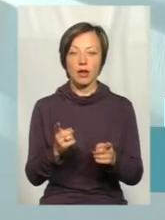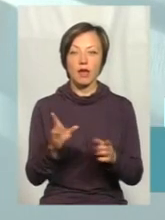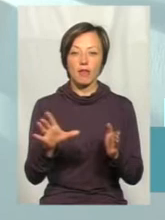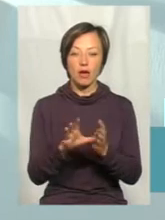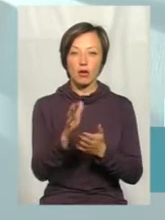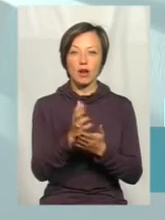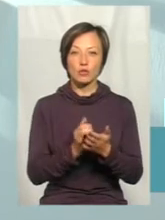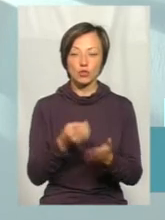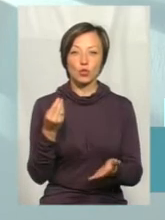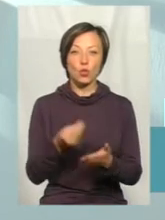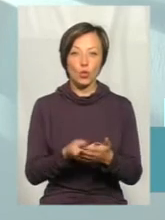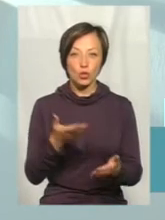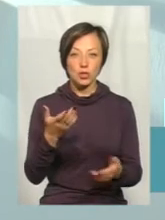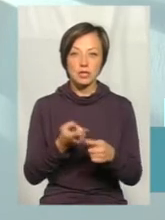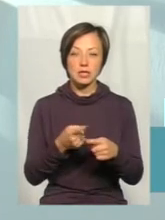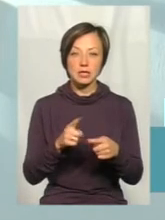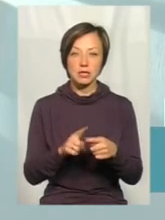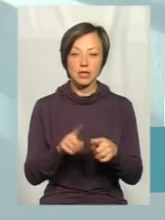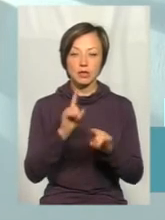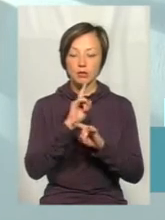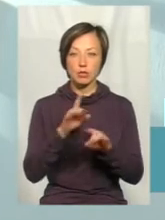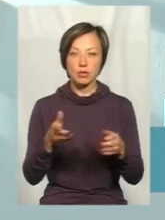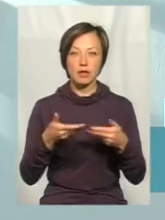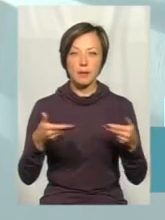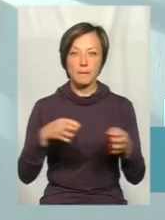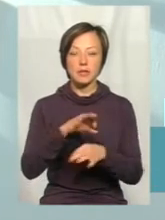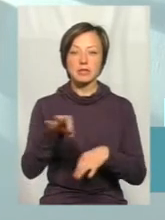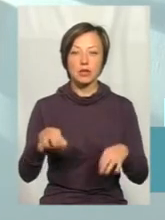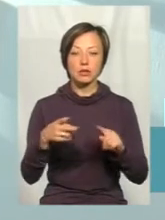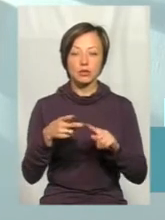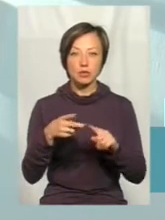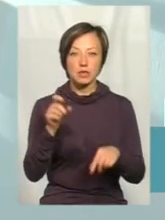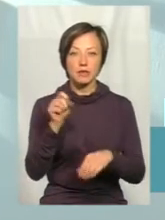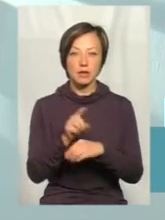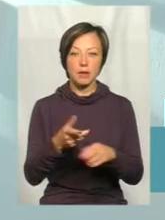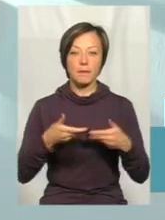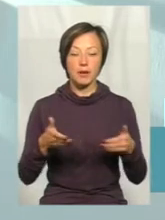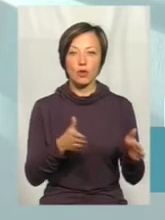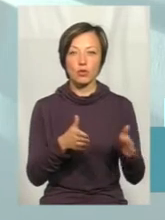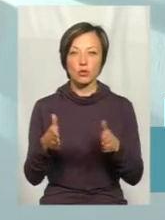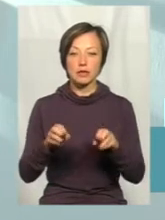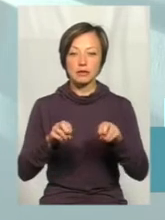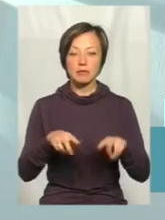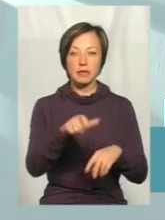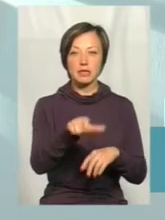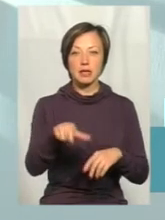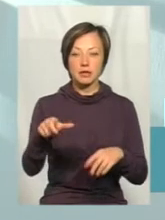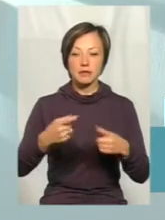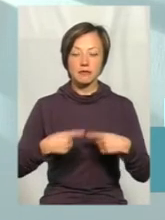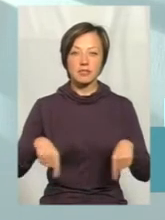вони дорожчають, і це не буде нам зайвим. Друге завдання, ми готуємо спеціалістів в